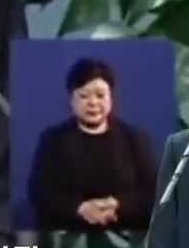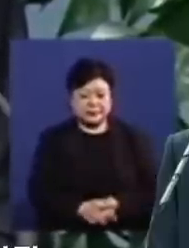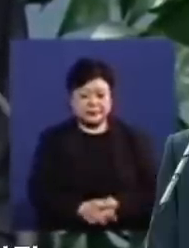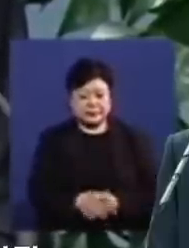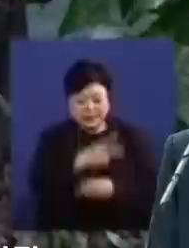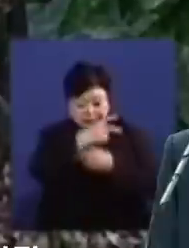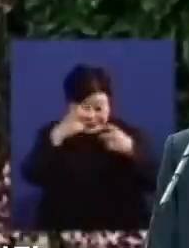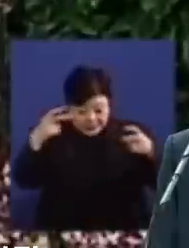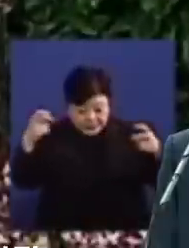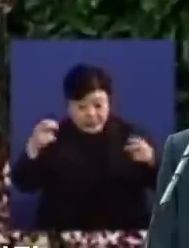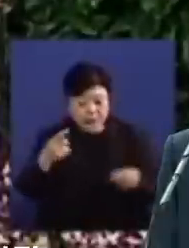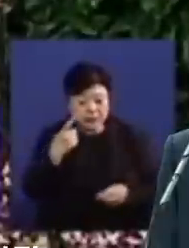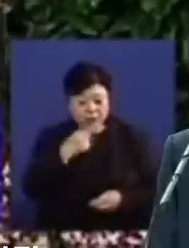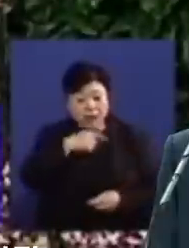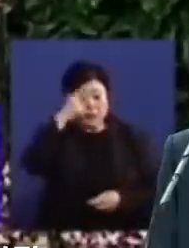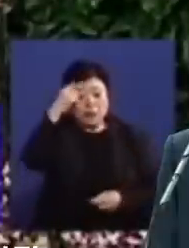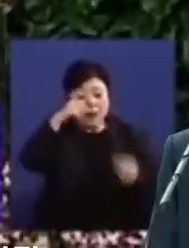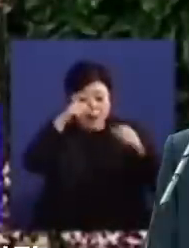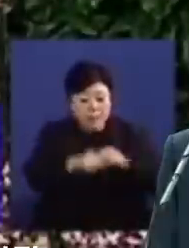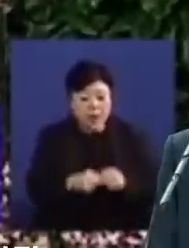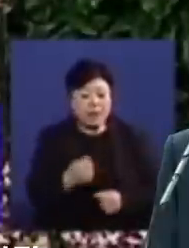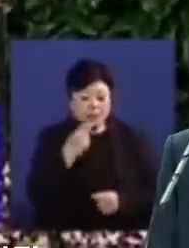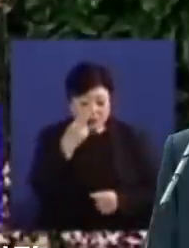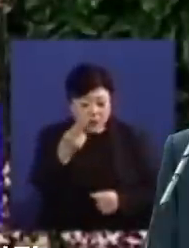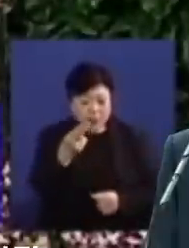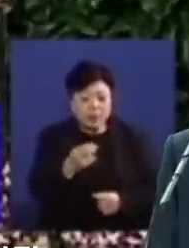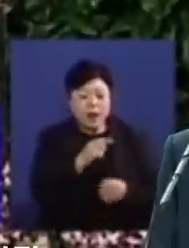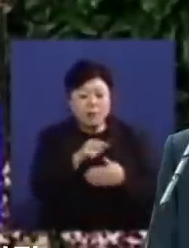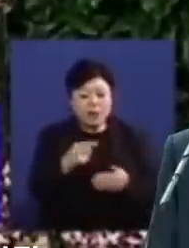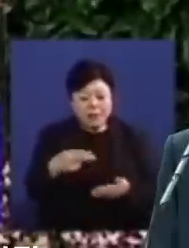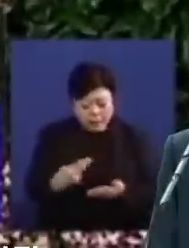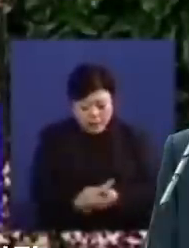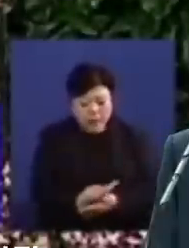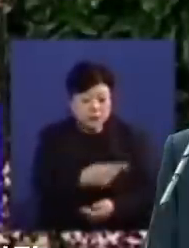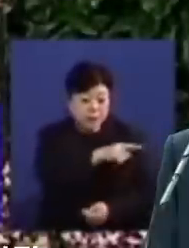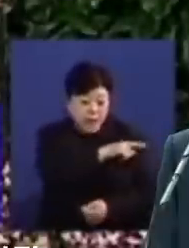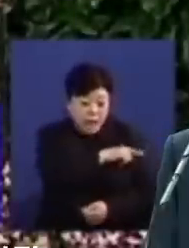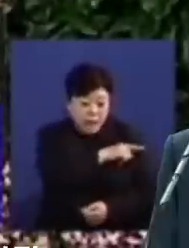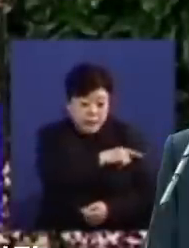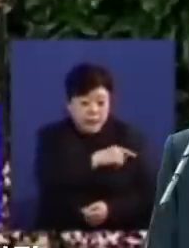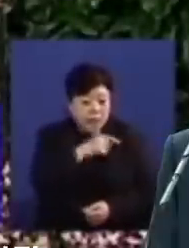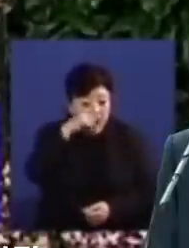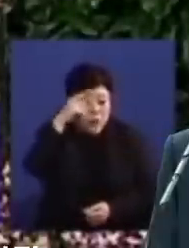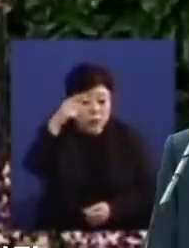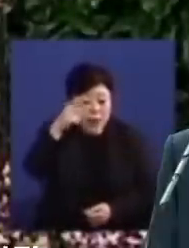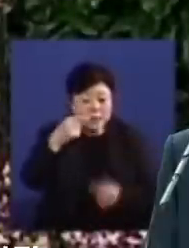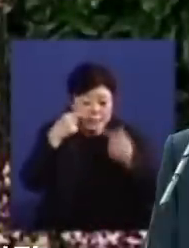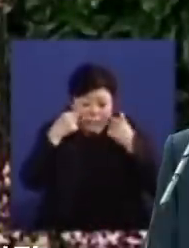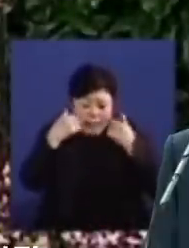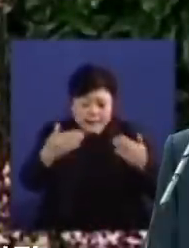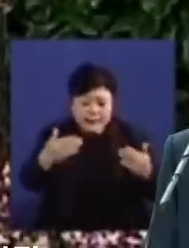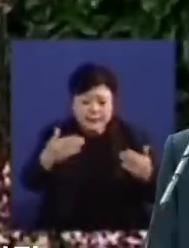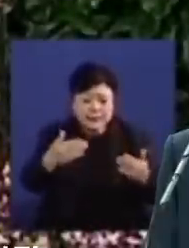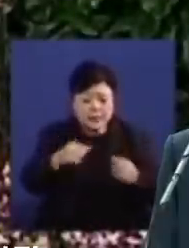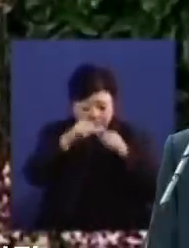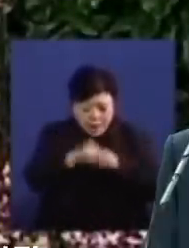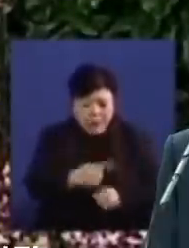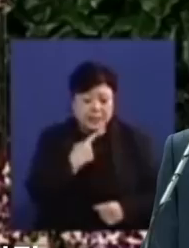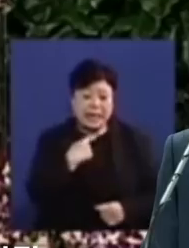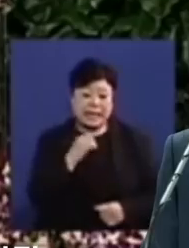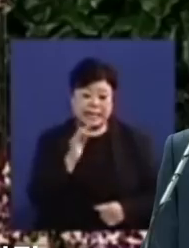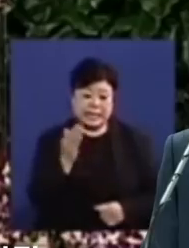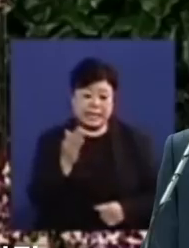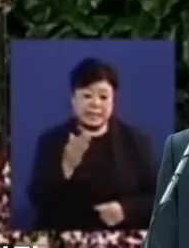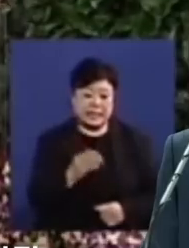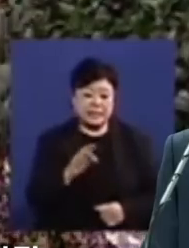잠언서 12절 18절에 교만은 폐망의 선봉이요 교만한 마음은 넘어짐의 앞잡이라. 그 교만은 반드시 파멸당하고 마는 것입니다.